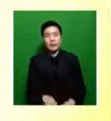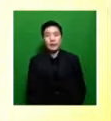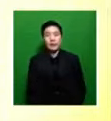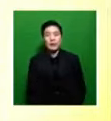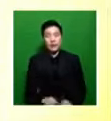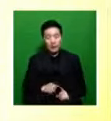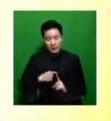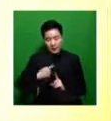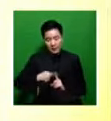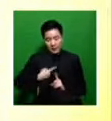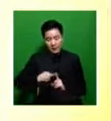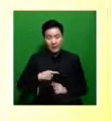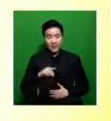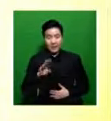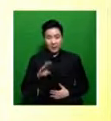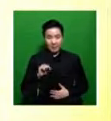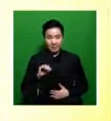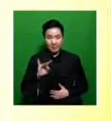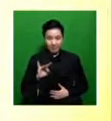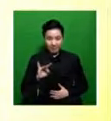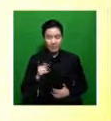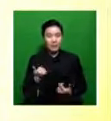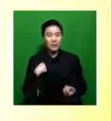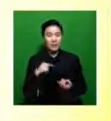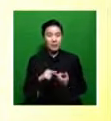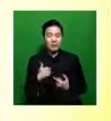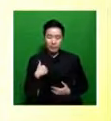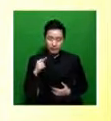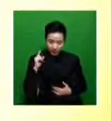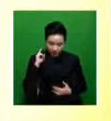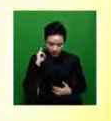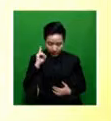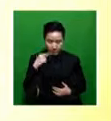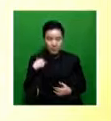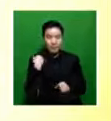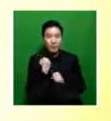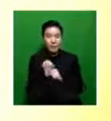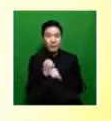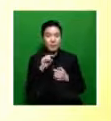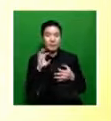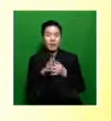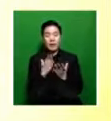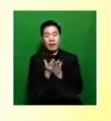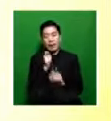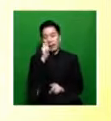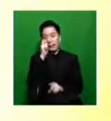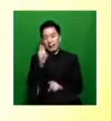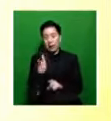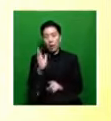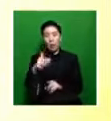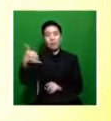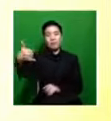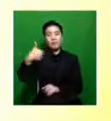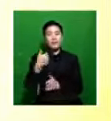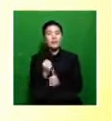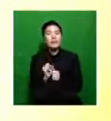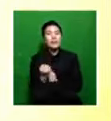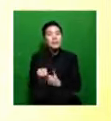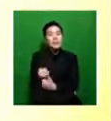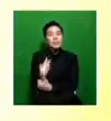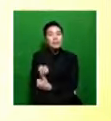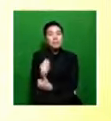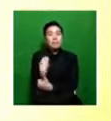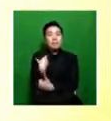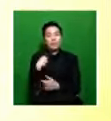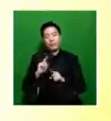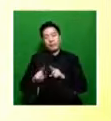48เดือนแล้วก็จะมีอีกส่วนนึงที่จะเป็นเรื่องของการจ้างที่ปรึกษาควบคุมงานก่อสร้างด้วย